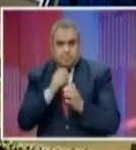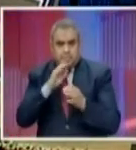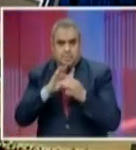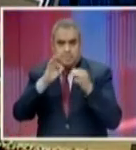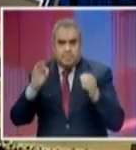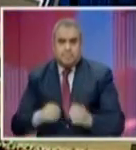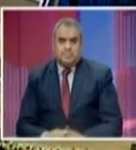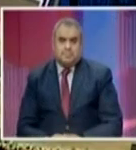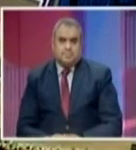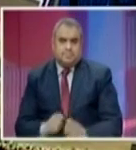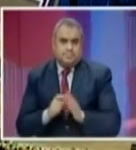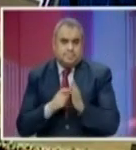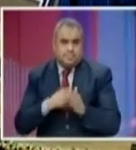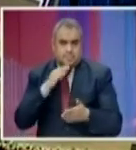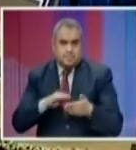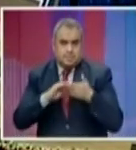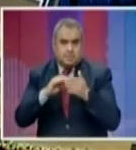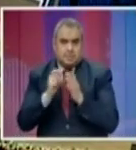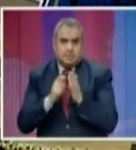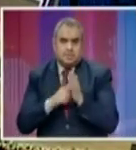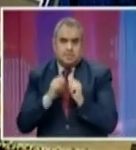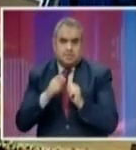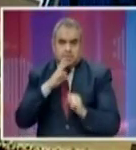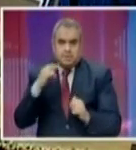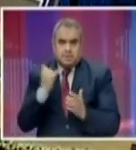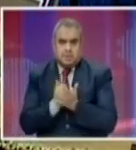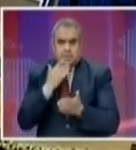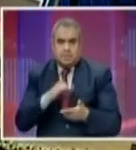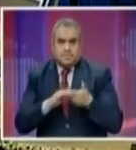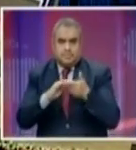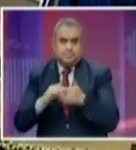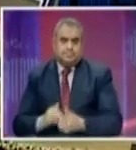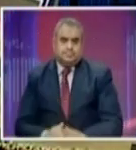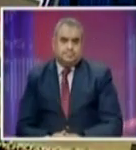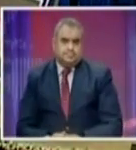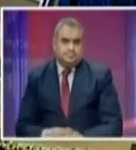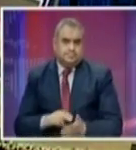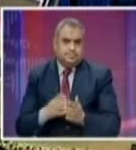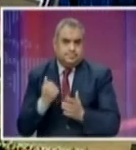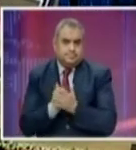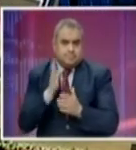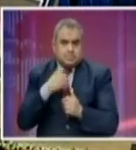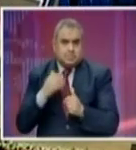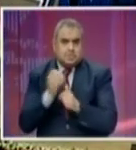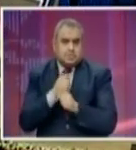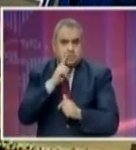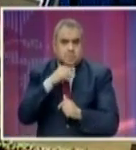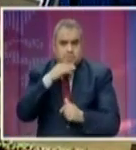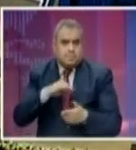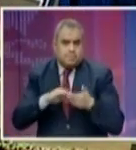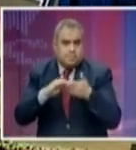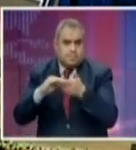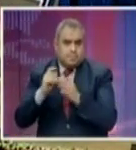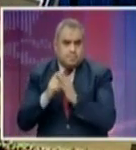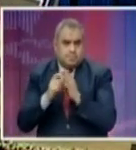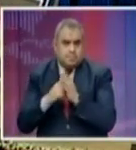أخت أو ممكن تكون خالة، ممكن تكون عمة، وفي بعض من الأحيان ممكن كمان تكون زوجة أب. النهاردة الحقيقة هنكرم